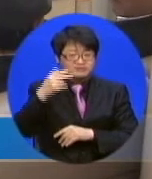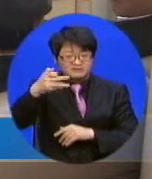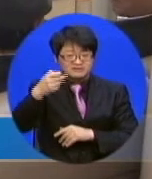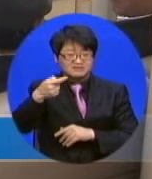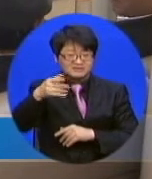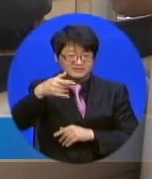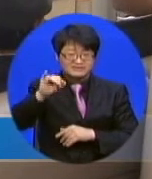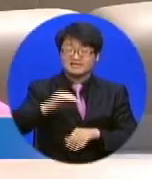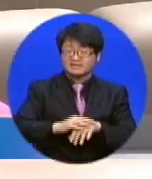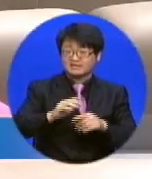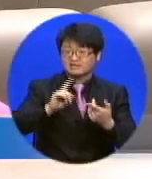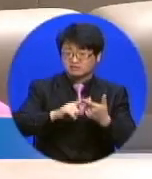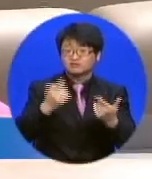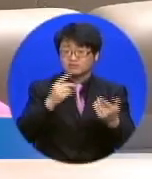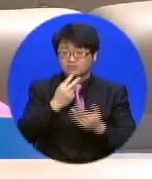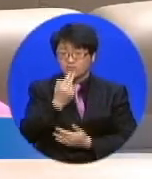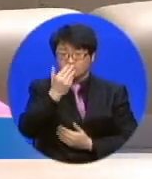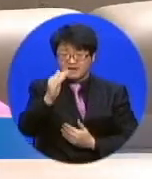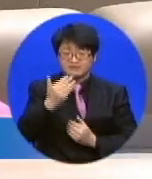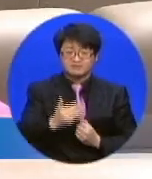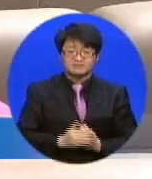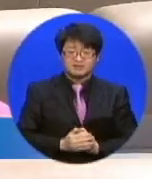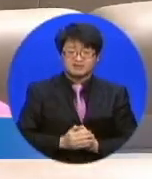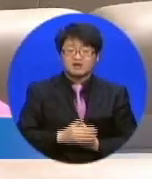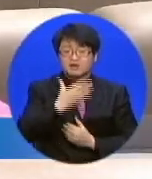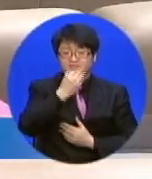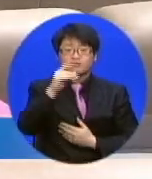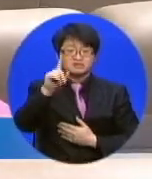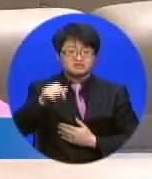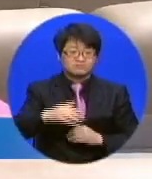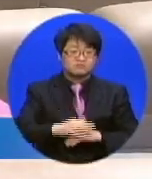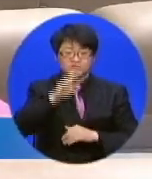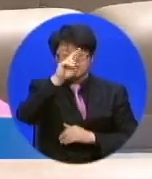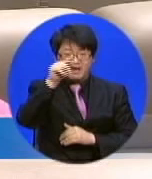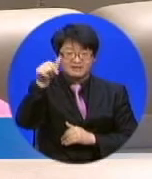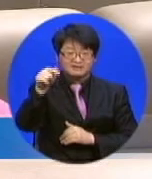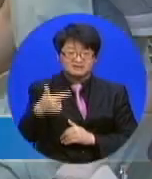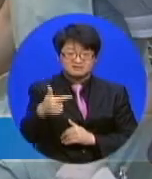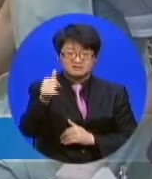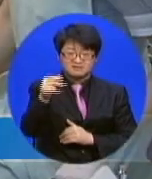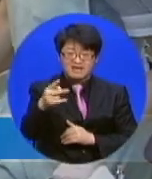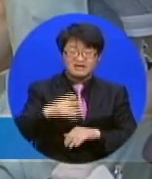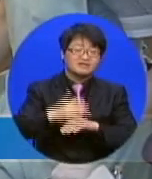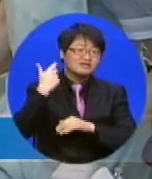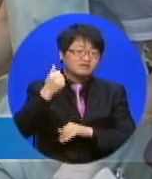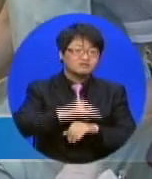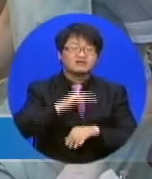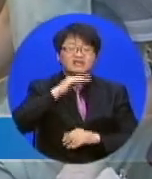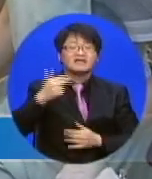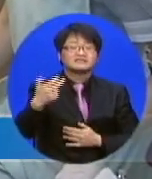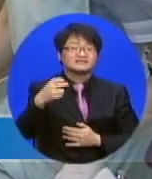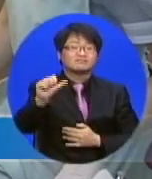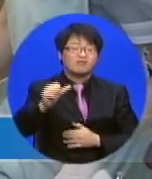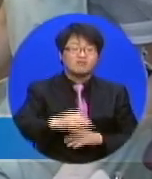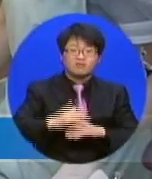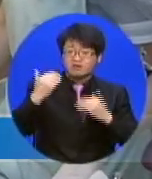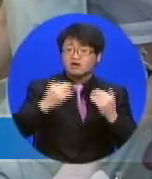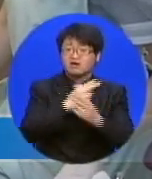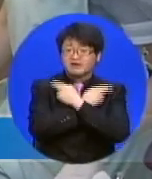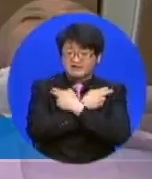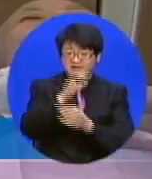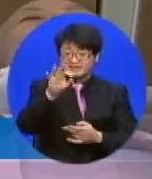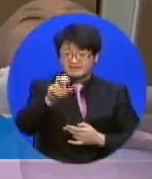보험 적용을 받을 수 있게 됩니다. 한편 복지부는 박근혜 대통령 공약사항인 75세 이상 어르신